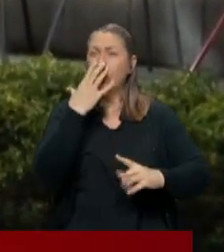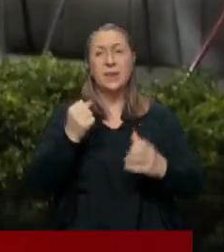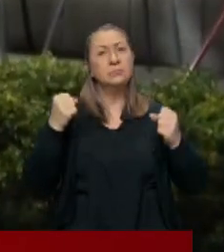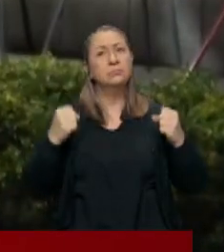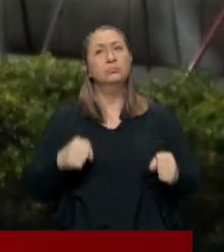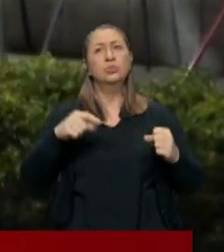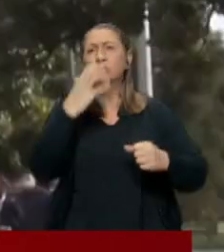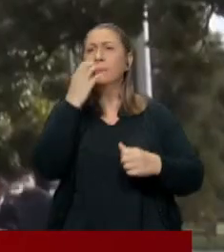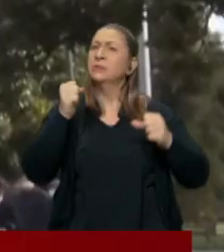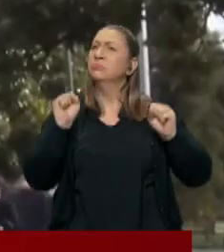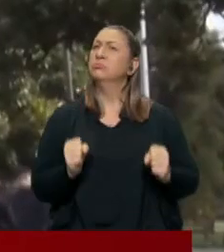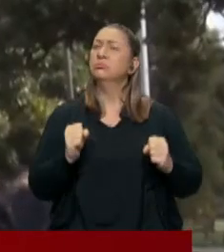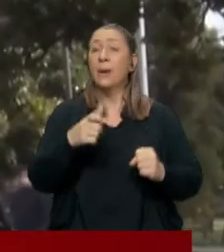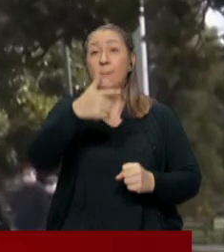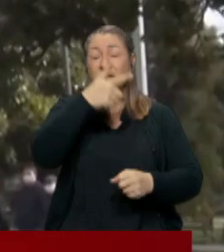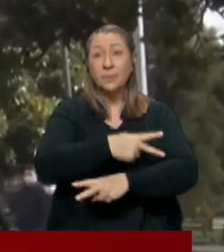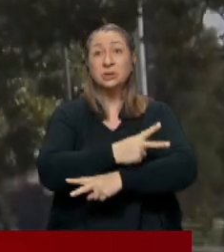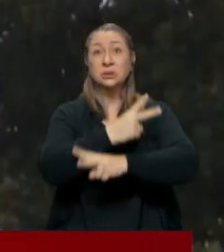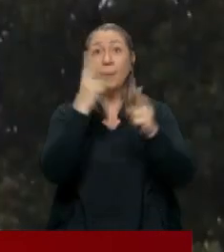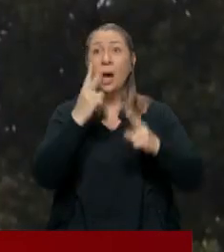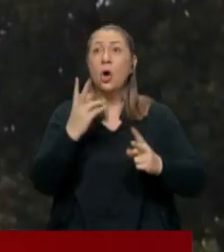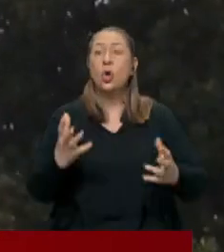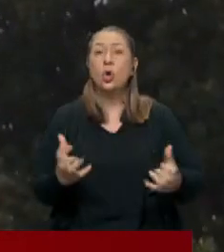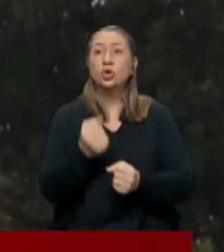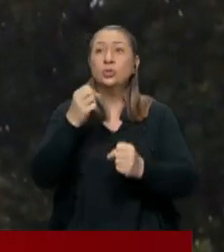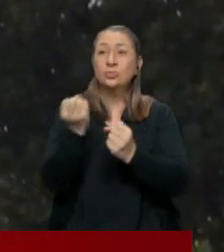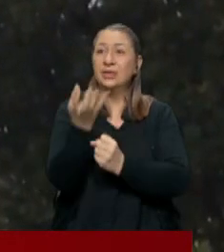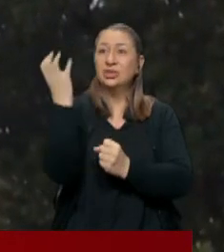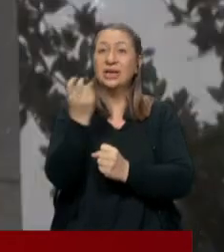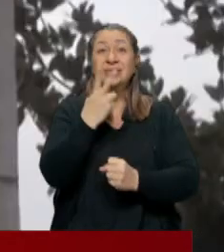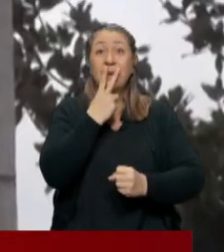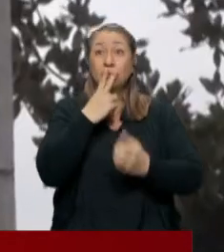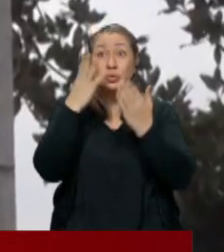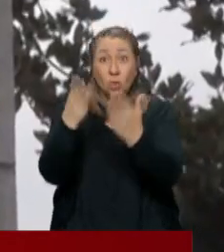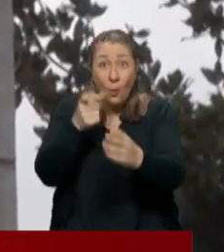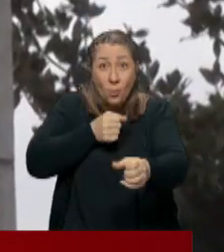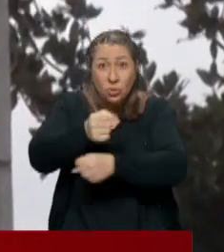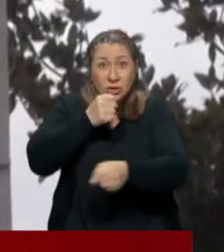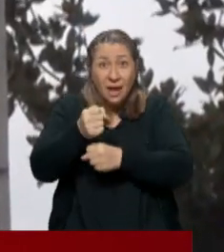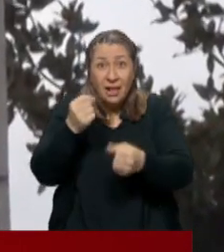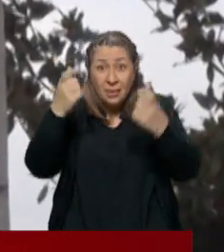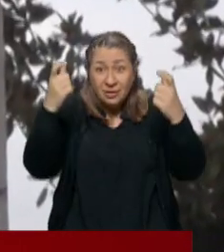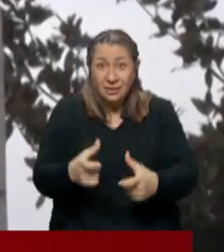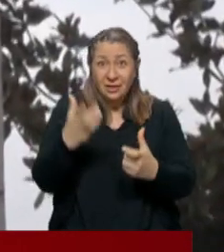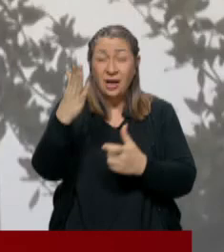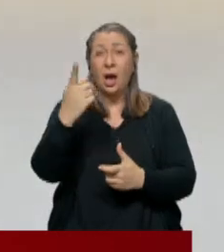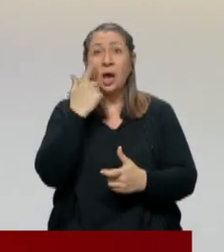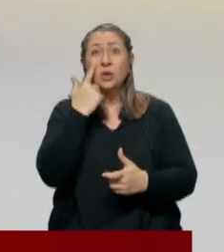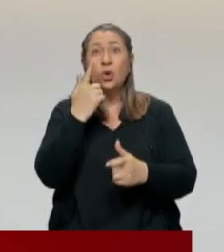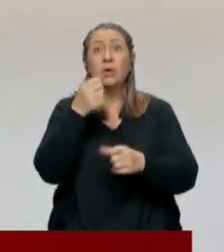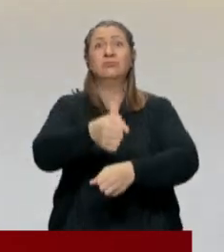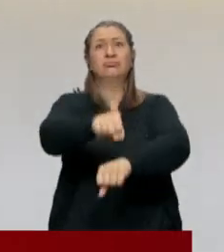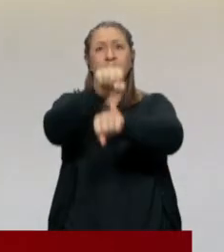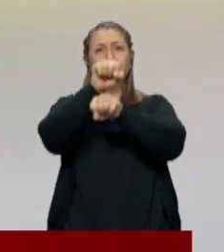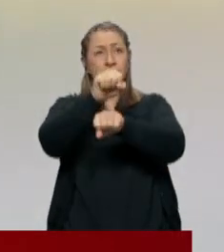nöbetteyiz bugün nöbetçi olacağız Perşembe sabaha karşı Kurtuluş meşalesinin yandığı Samsun'da o mücadelenin simgesi Atatürk Anıtı'nı